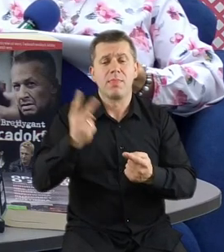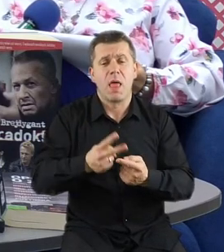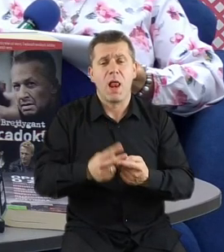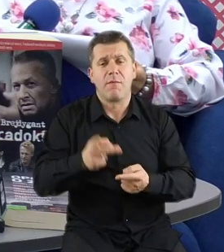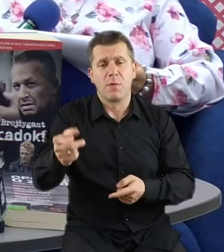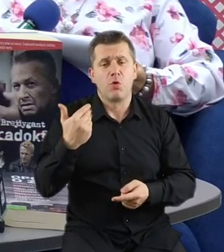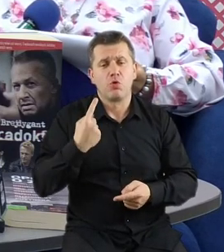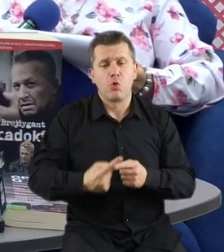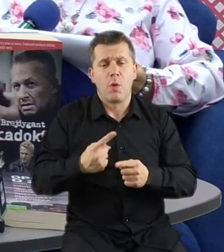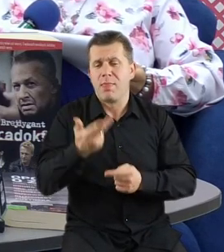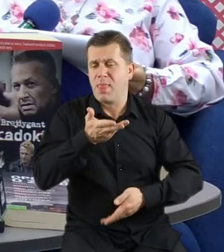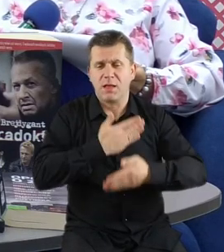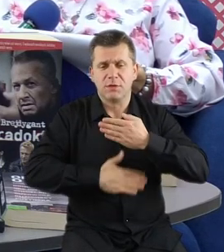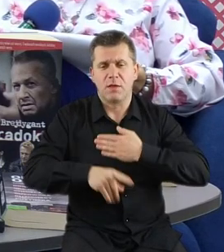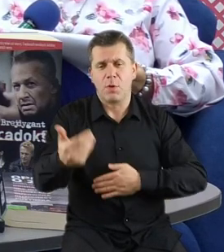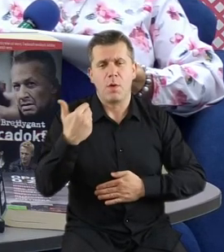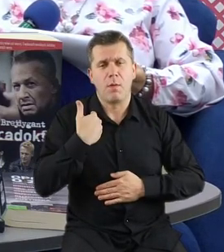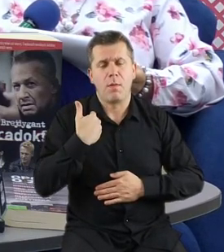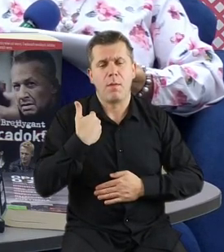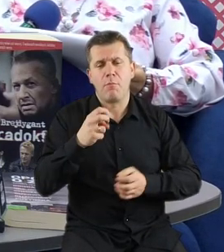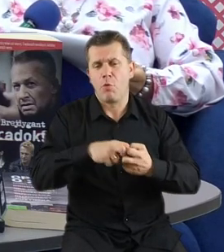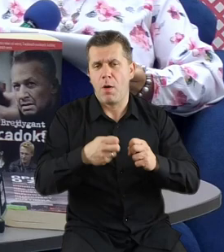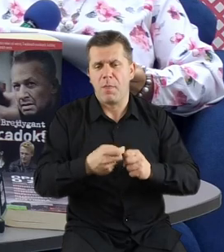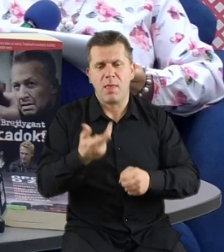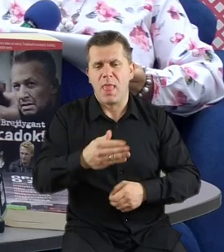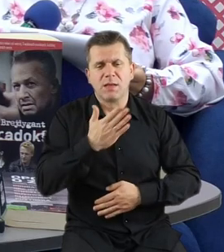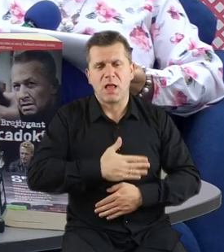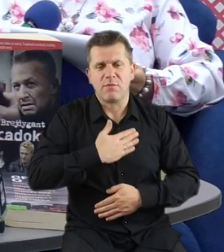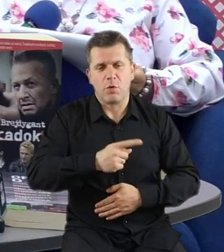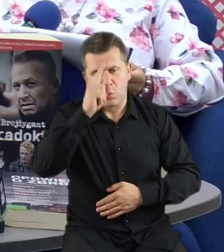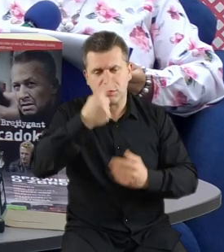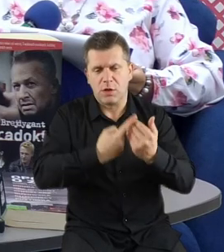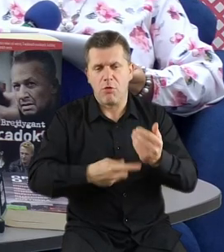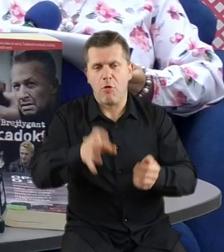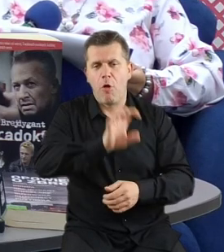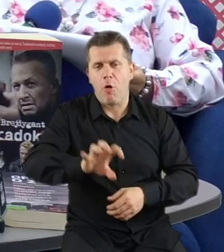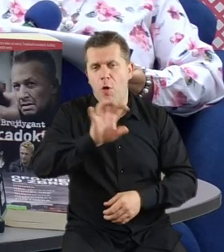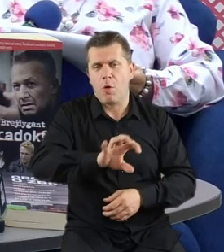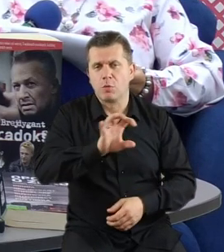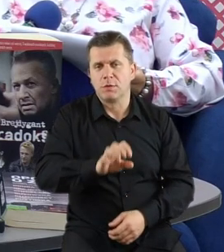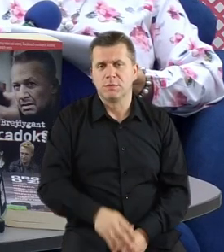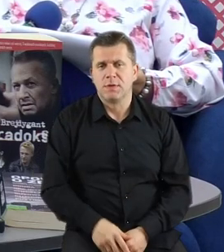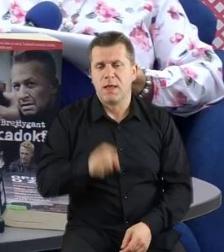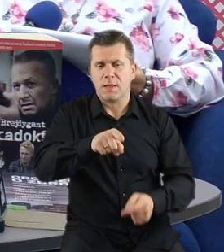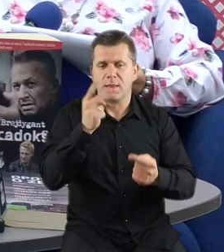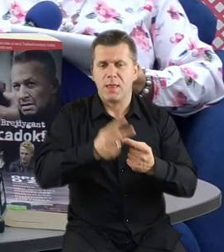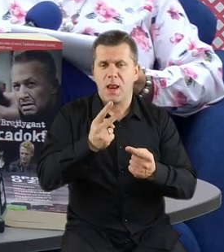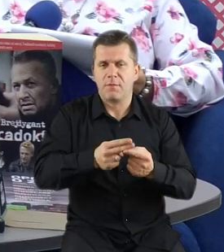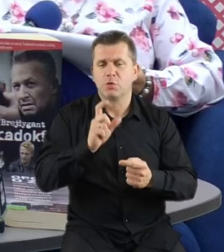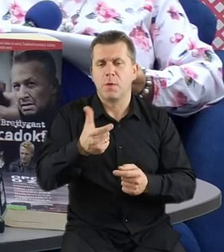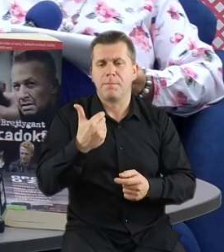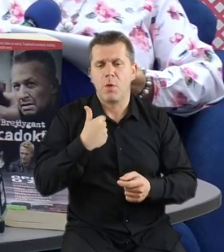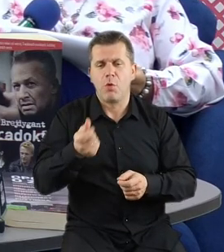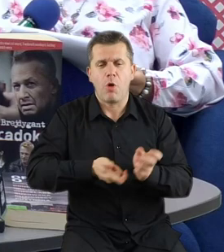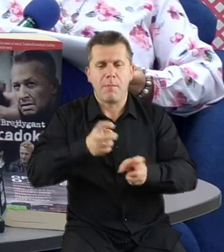była troszkę niezadowolona. To był taki problem, że była trochę niezadowolona z oglądalności, w sensie tej oglądalności telewizyjnej, czyli to, co oni